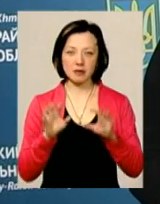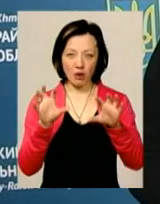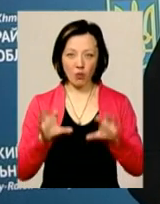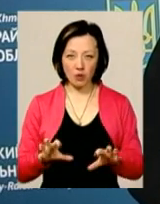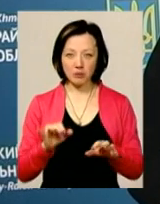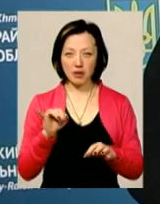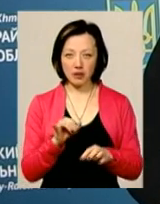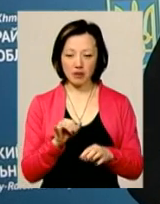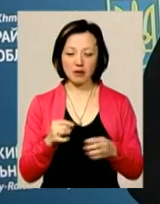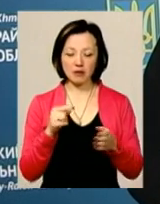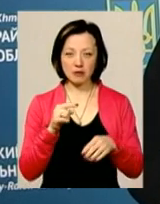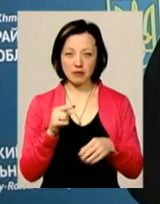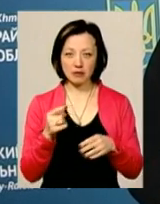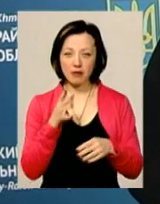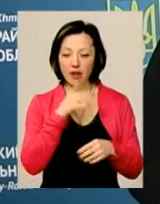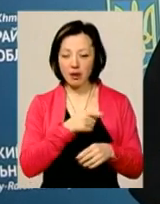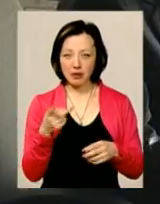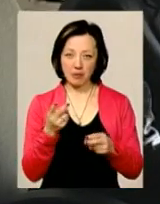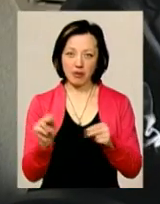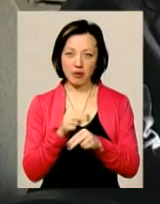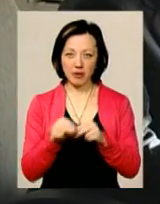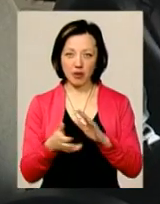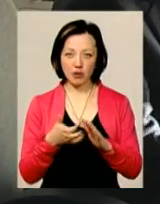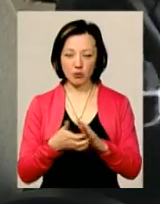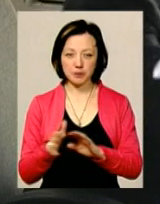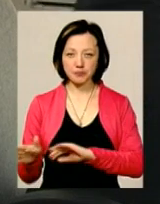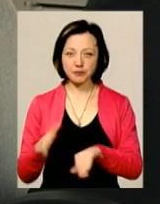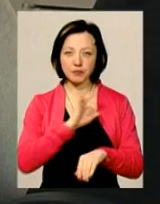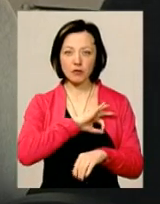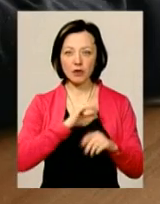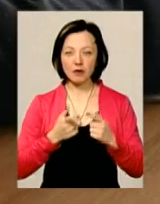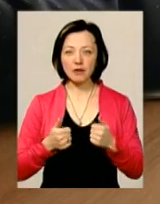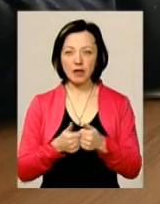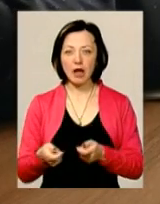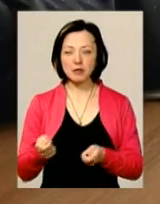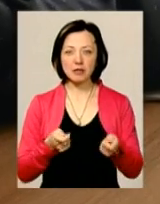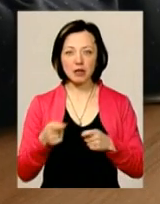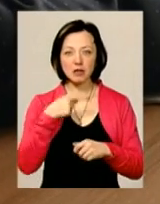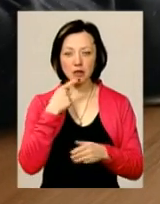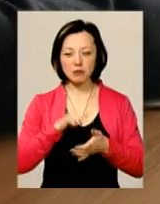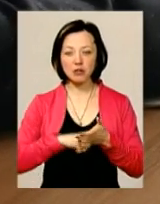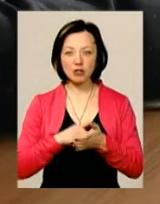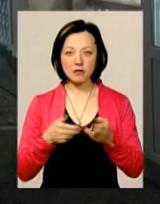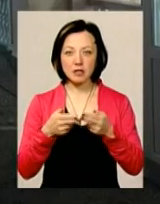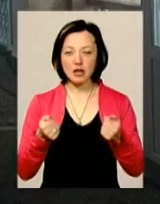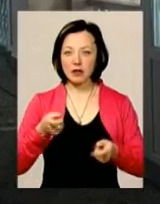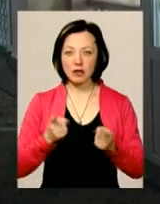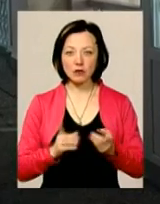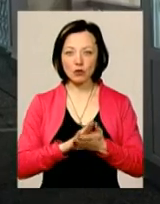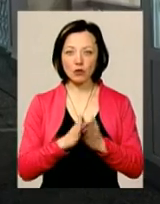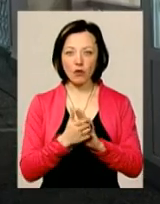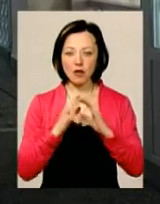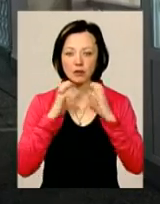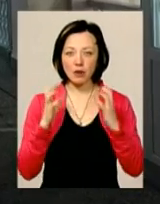і позивачу встановлено строк для виправлення недоліків. В юридичному відділі облдержадміністрації запевняють, підстав для визнання недійсним договору